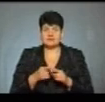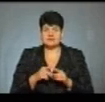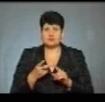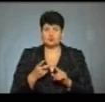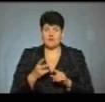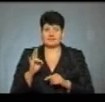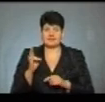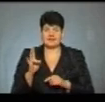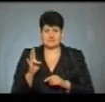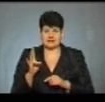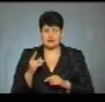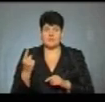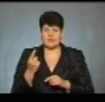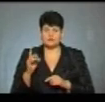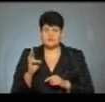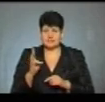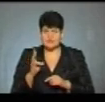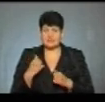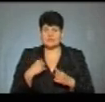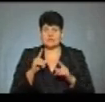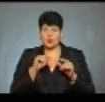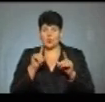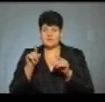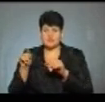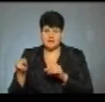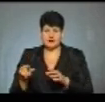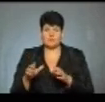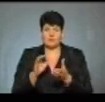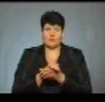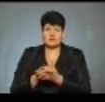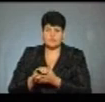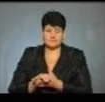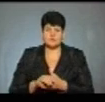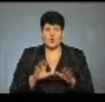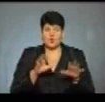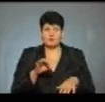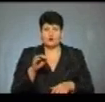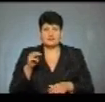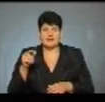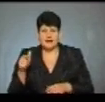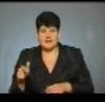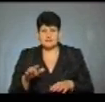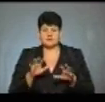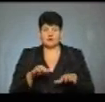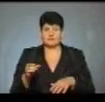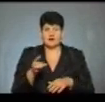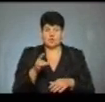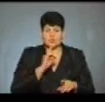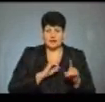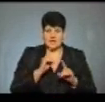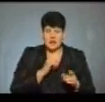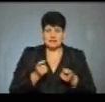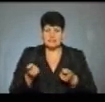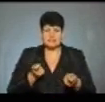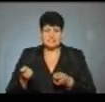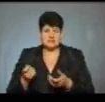неділя, бо в першу неділю я просто тільки об'їхав всіх, познайомившись з головами ОТГ і з головами там районних рад,